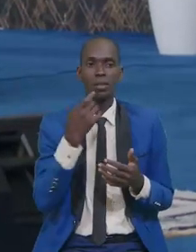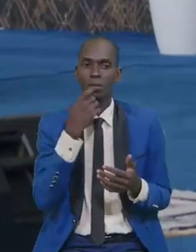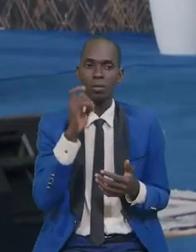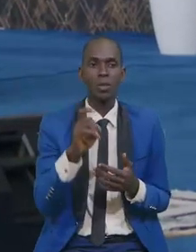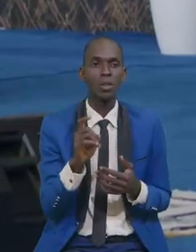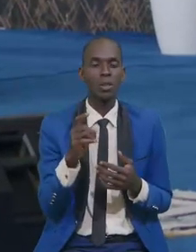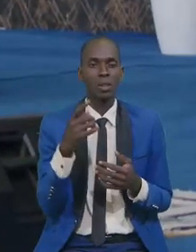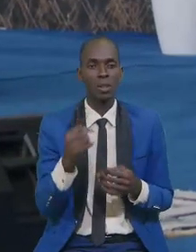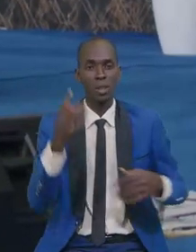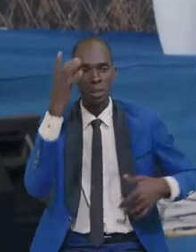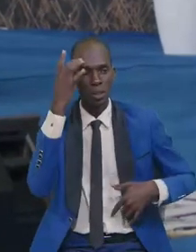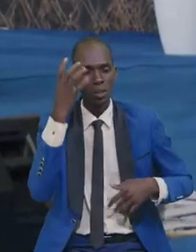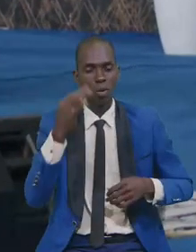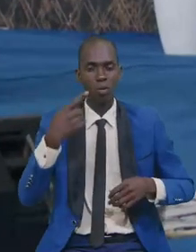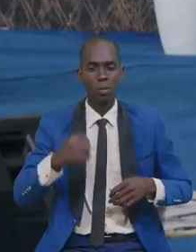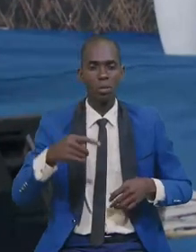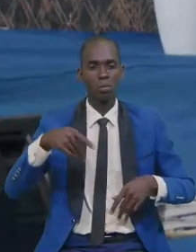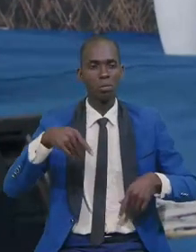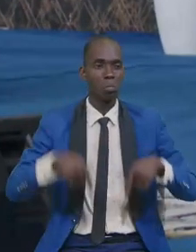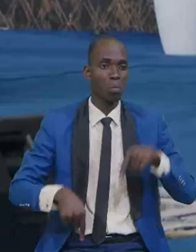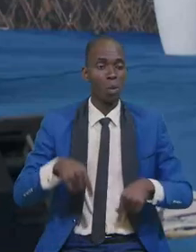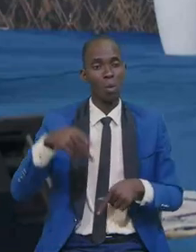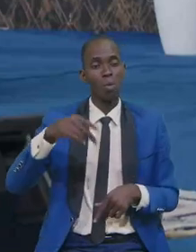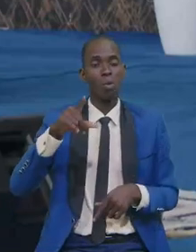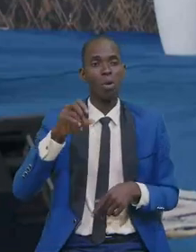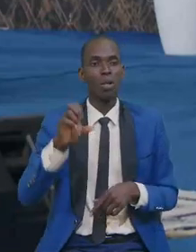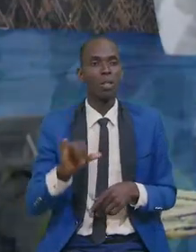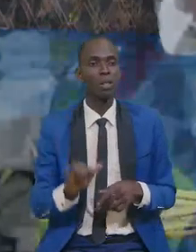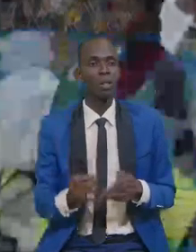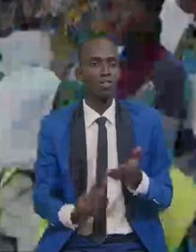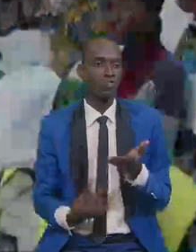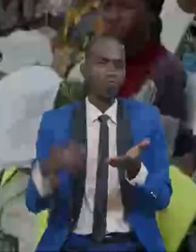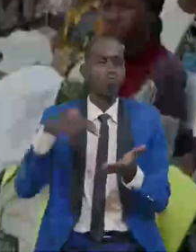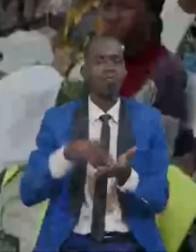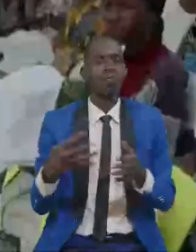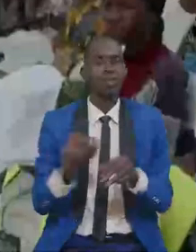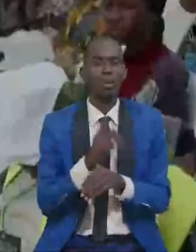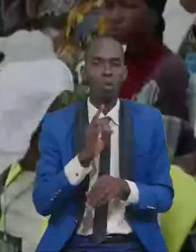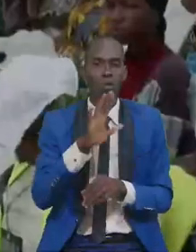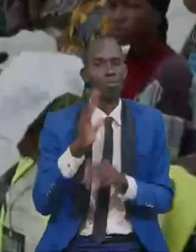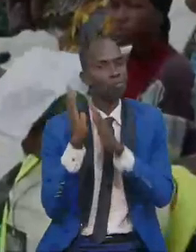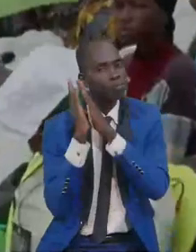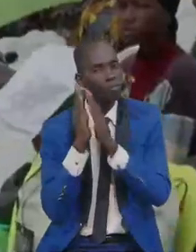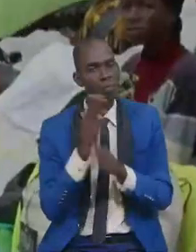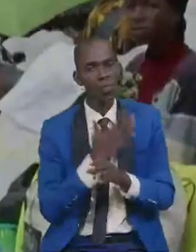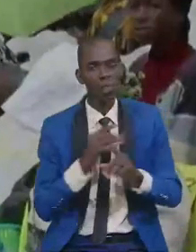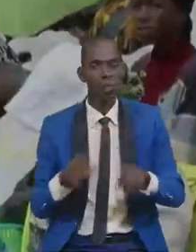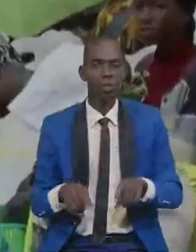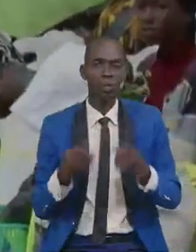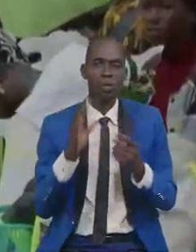Dit-il au paralytique, lève-toi, prends ton lit et va dans ta maison.